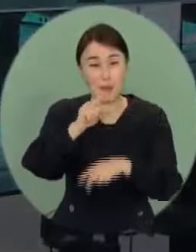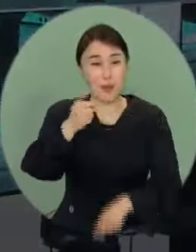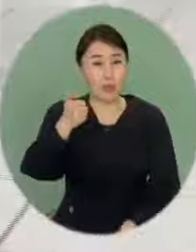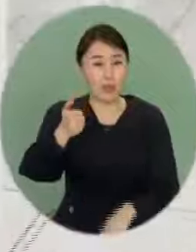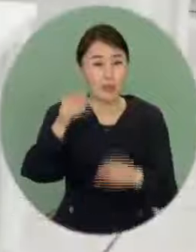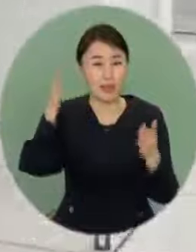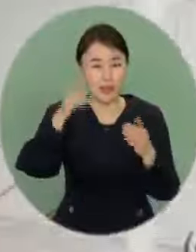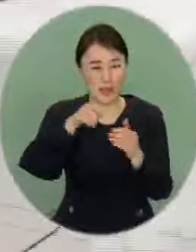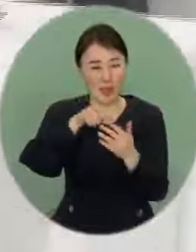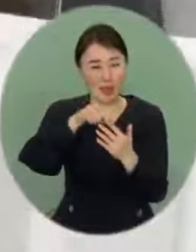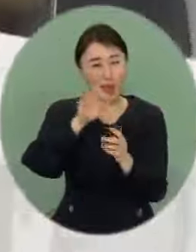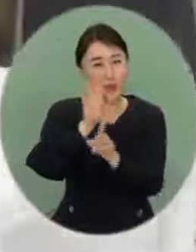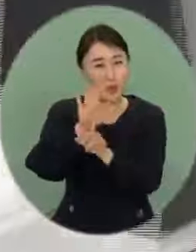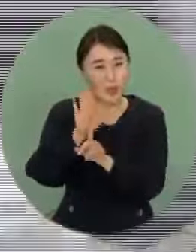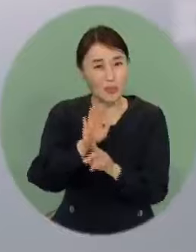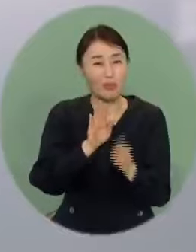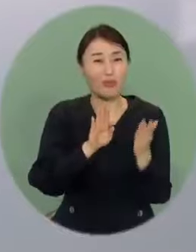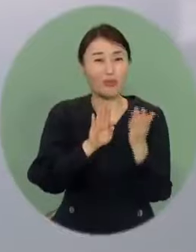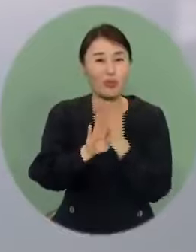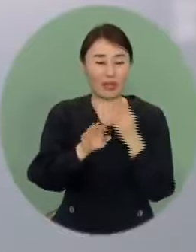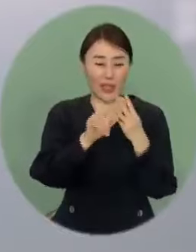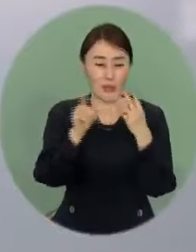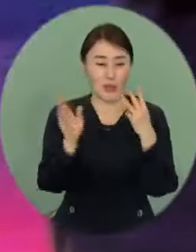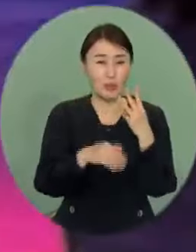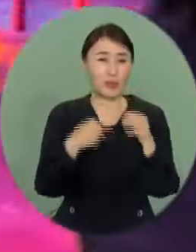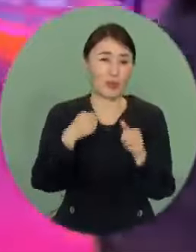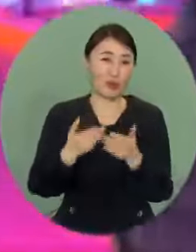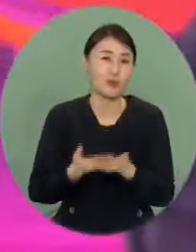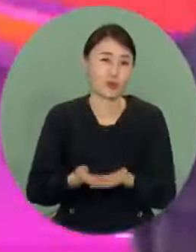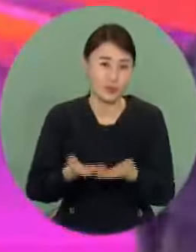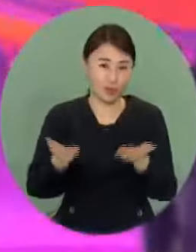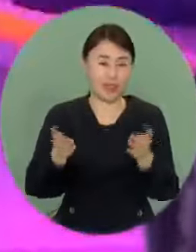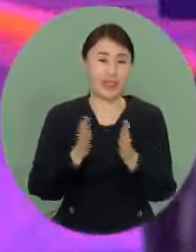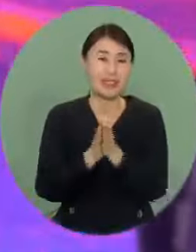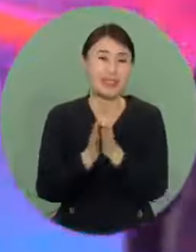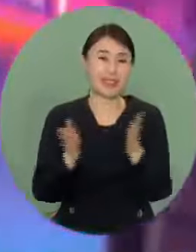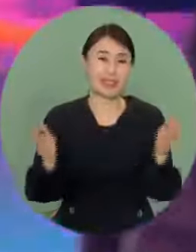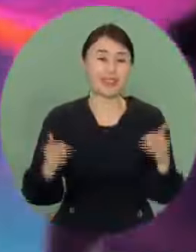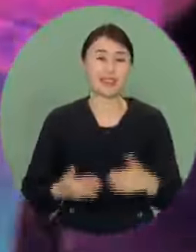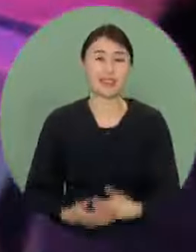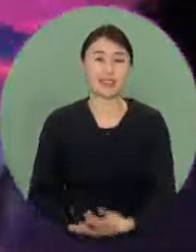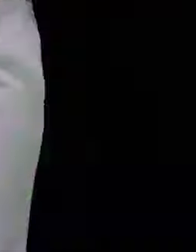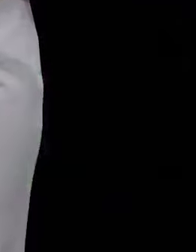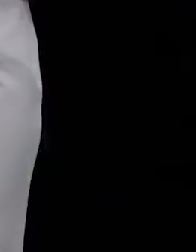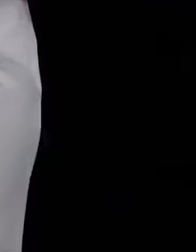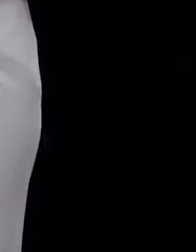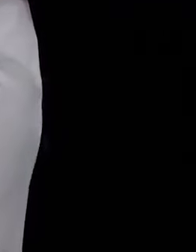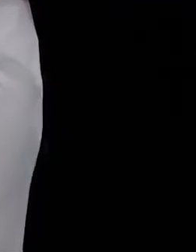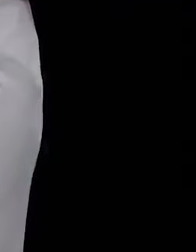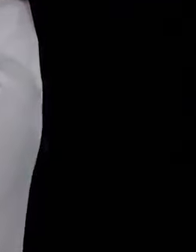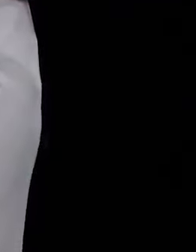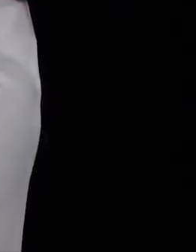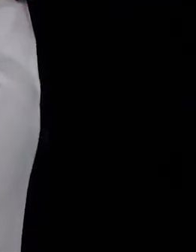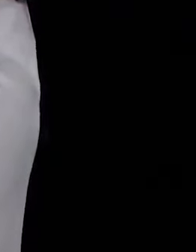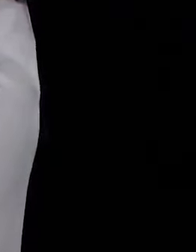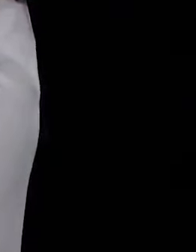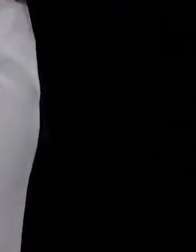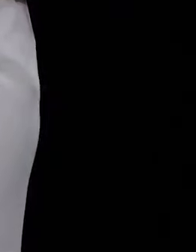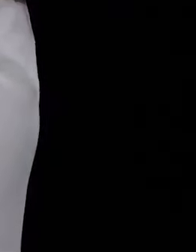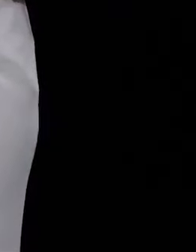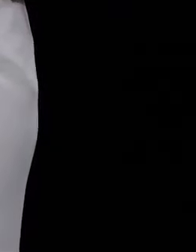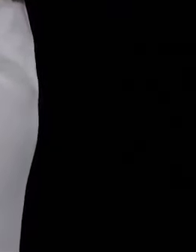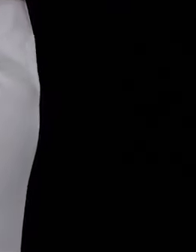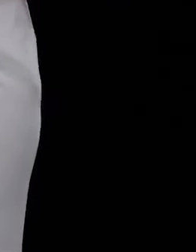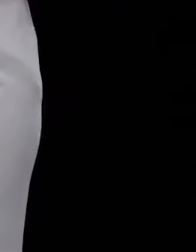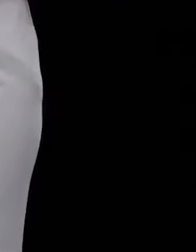모집한 뒤 다음 달부터 본격적인 교육에 들어갑니다 MBC 뉴스 김영창 있니다 언제 어디서나